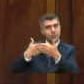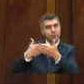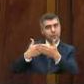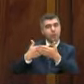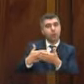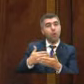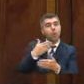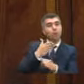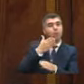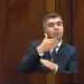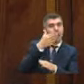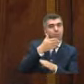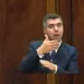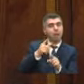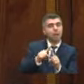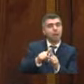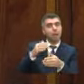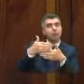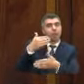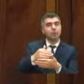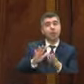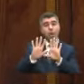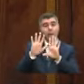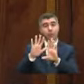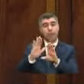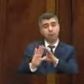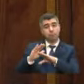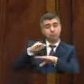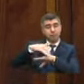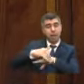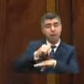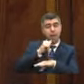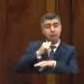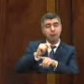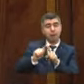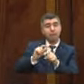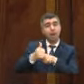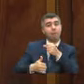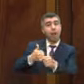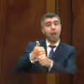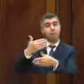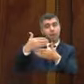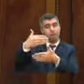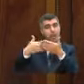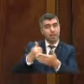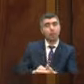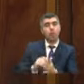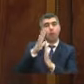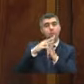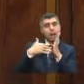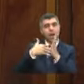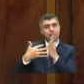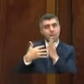سنويا ملتزمين بها، حوالي 10 سدود صغيرة سنويا، وعندنا برنامج متوسط